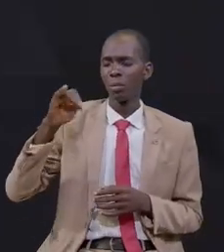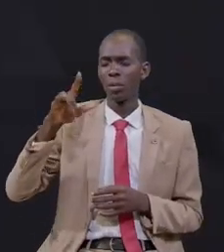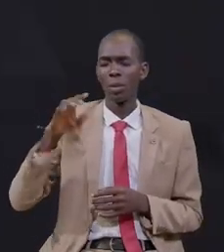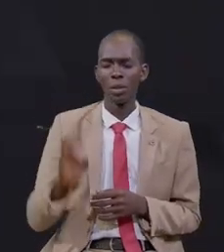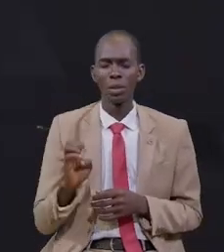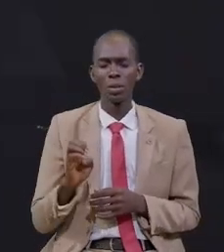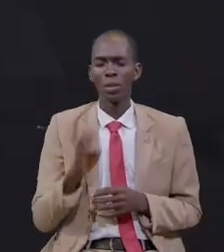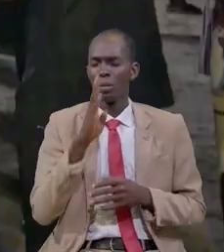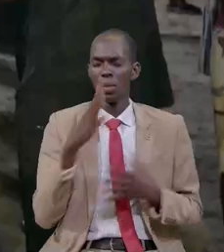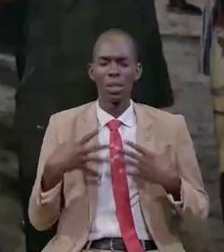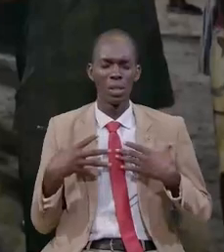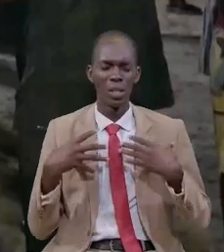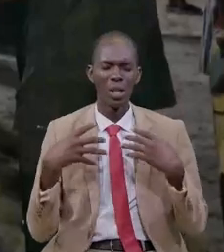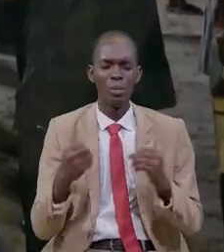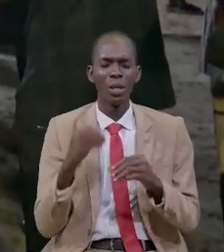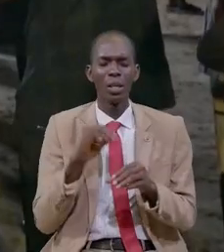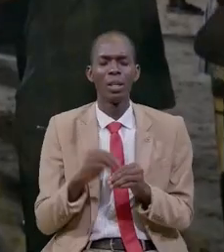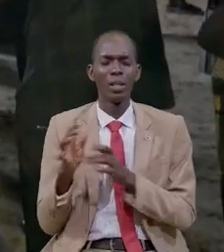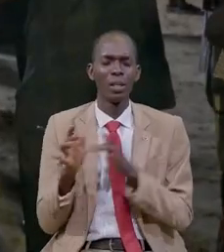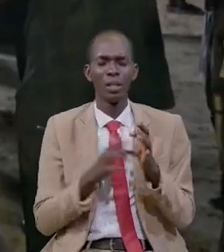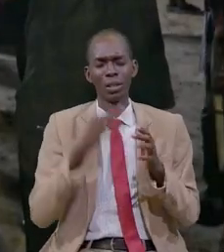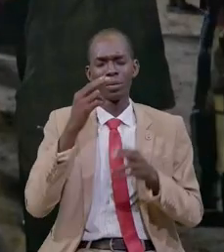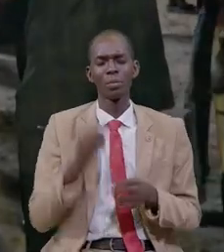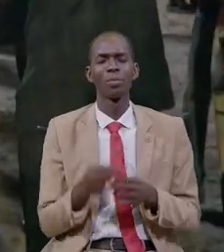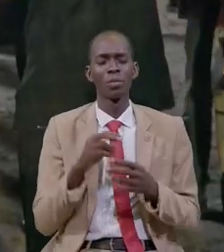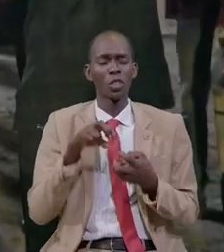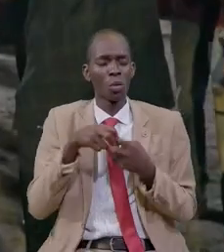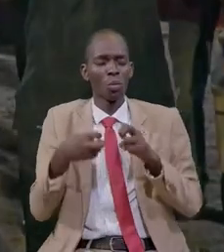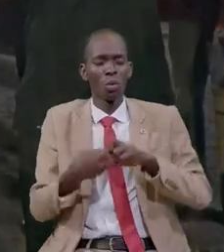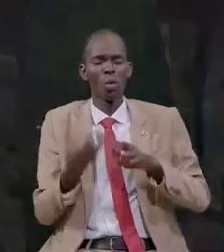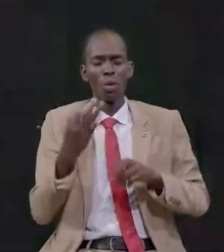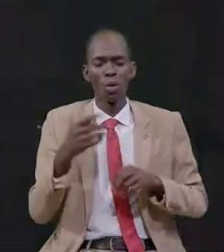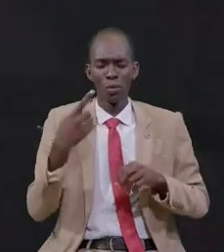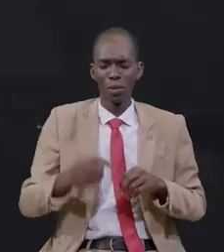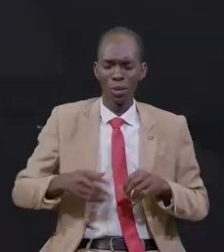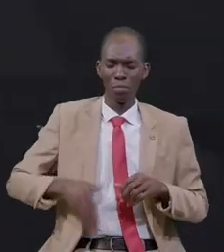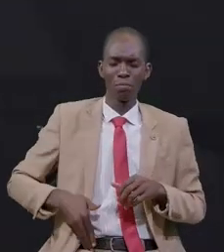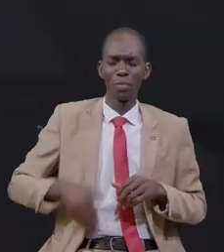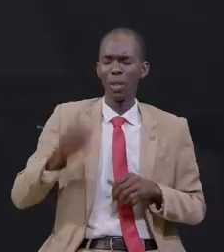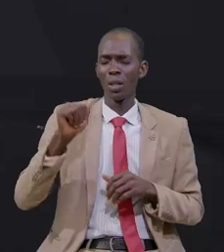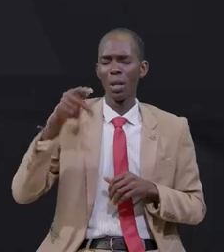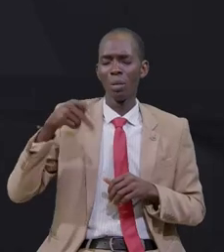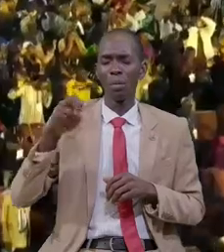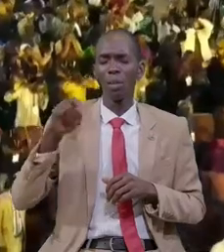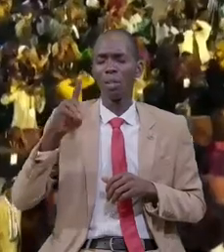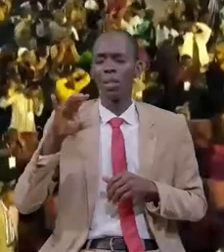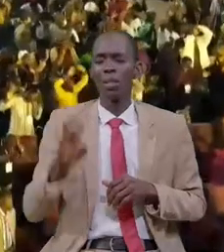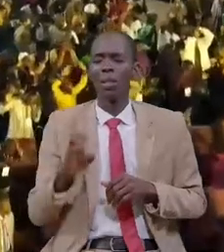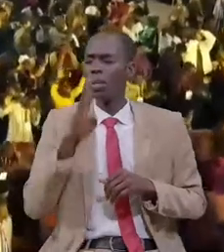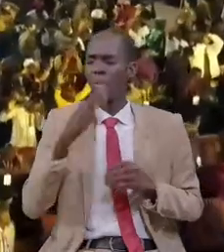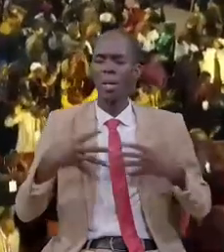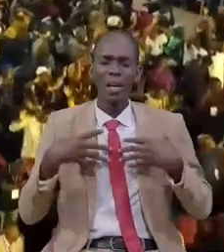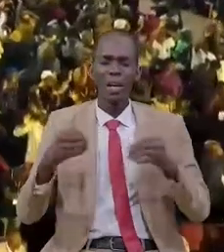Hémorroïdes, sois guéri au nom de Jésus. Problème d'appendicite, sois guéri au nom